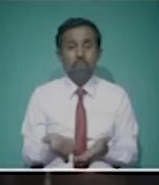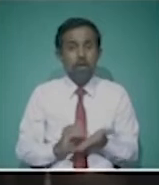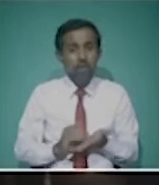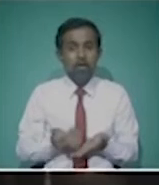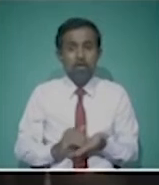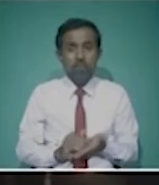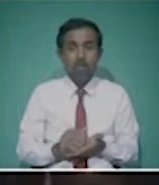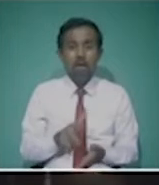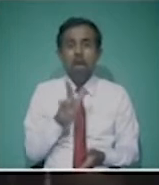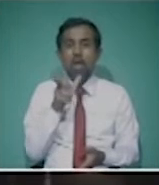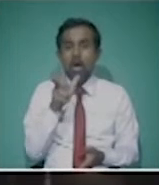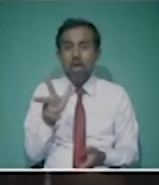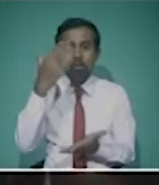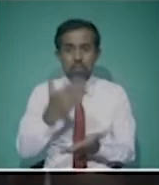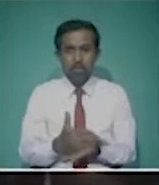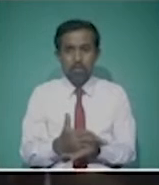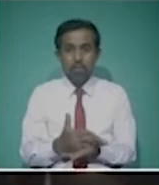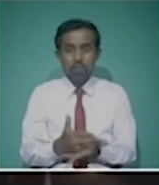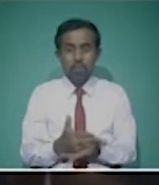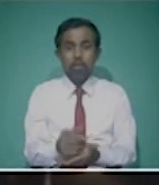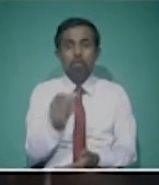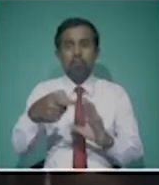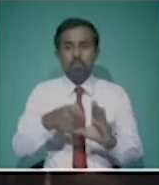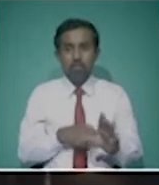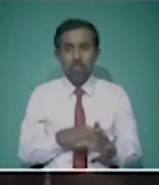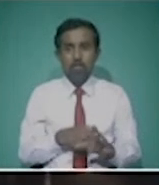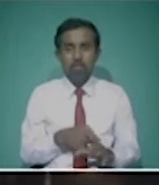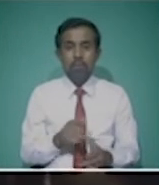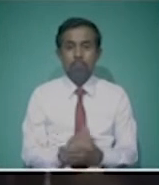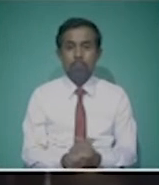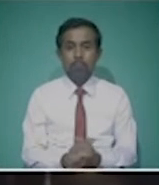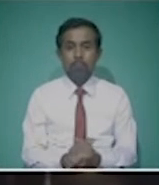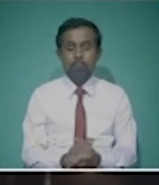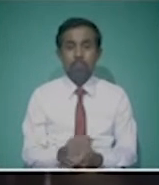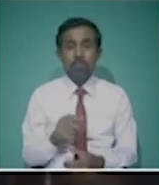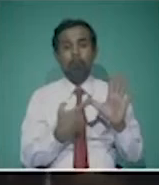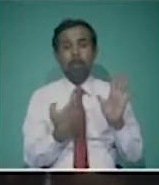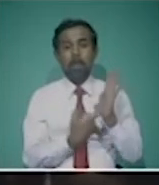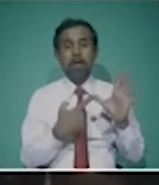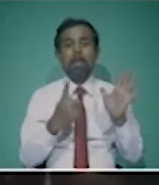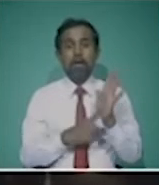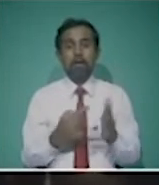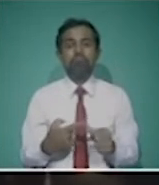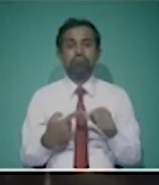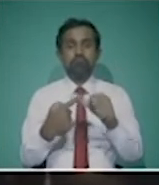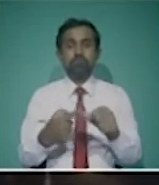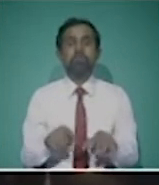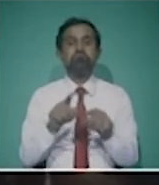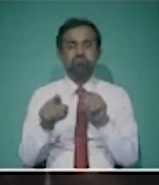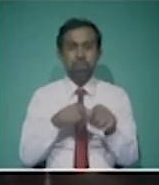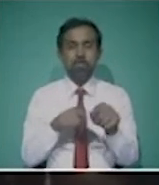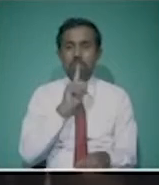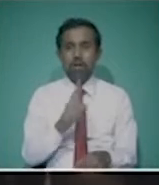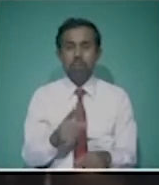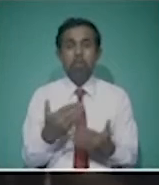நீங்கள் வெளிநாட்டில் இருந்து இருக்கின்ற டபுள் சிட்டிசன் பெற்றவர்கள் போட்டியிடக்கூடாது என்ற திருத்தத்தை கொண்டு வருகிறது. இந்த நாட்டில் இருக்கின்ற மக்களுடைய